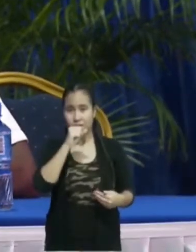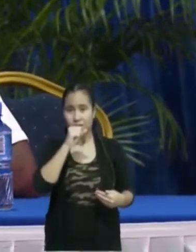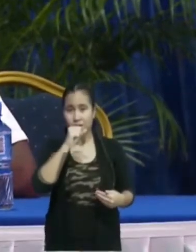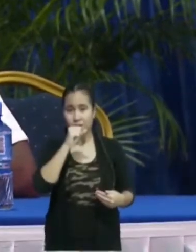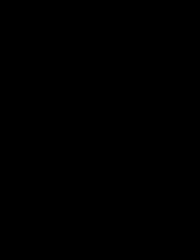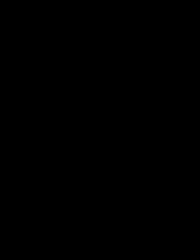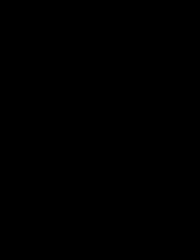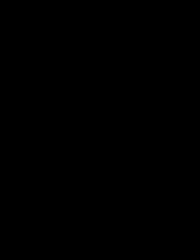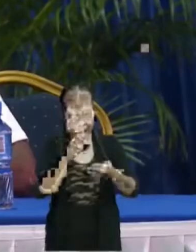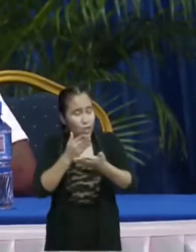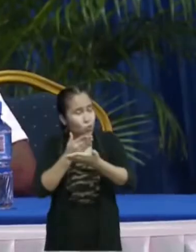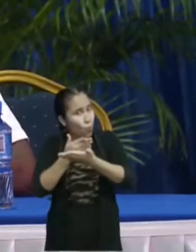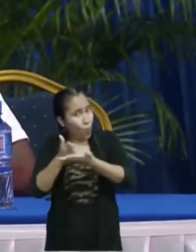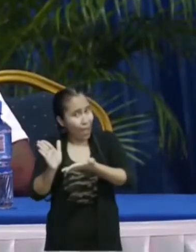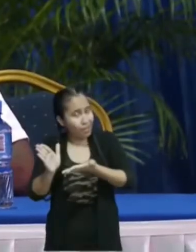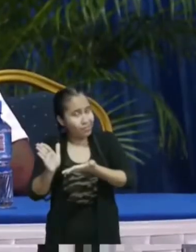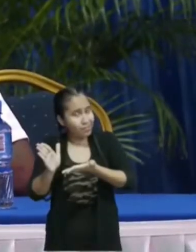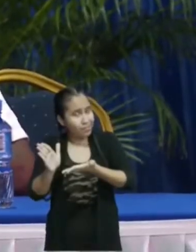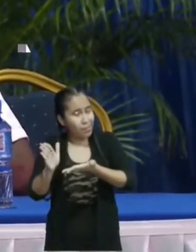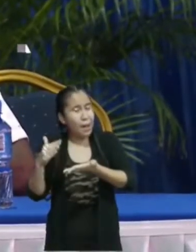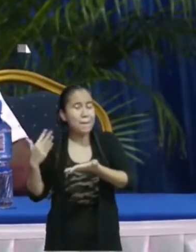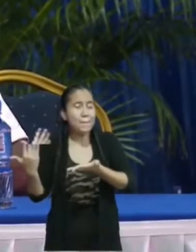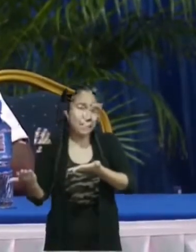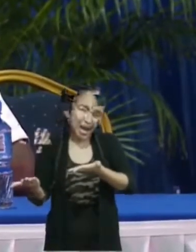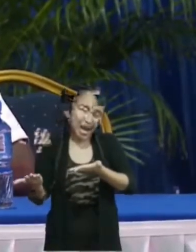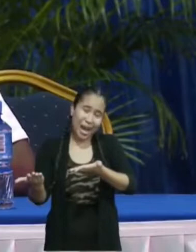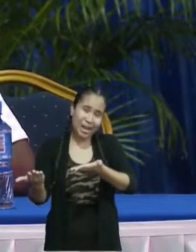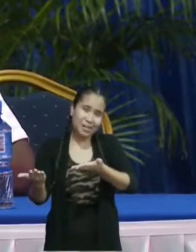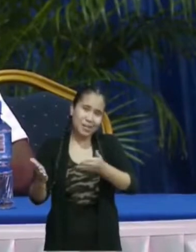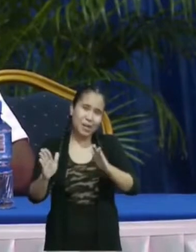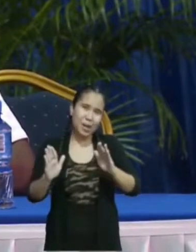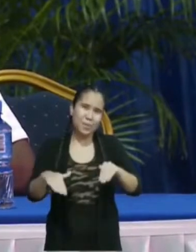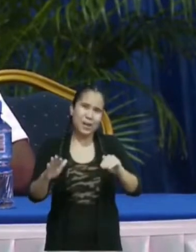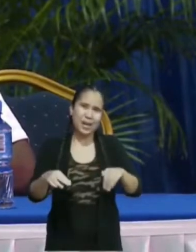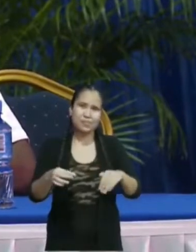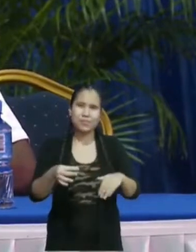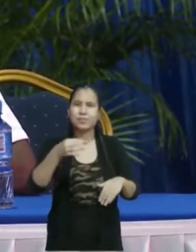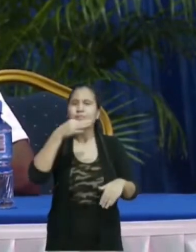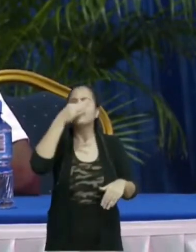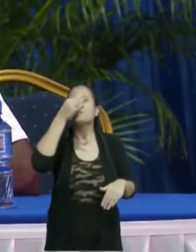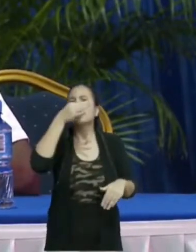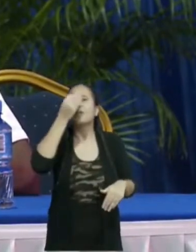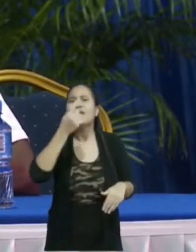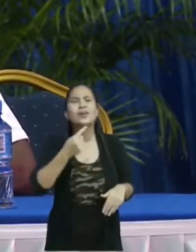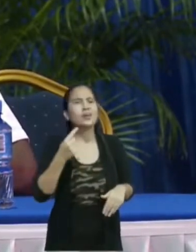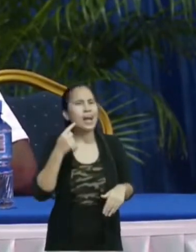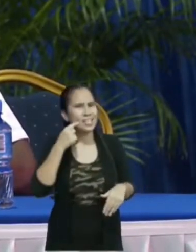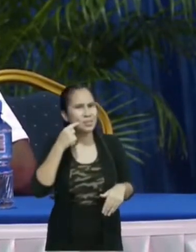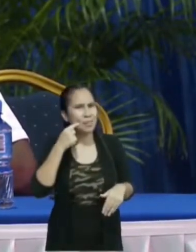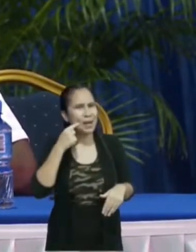verdwijnt, en ze blijven bijvoorbeeld wat reukverlies of wat smaakverlies houden.